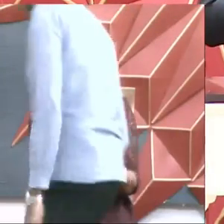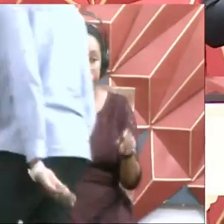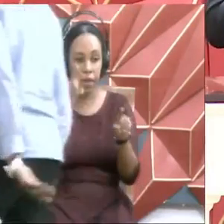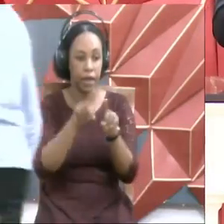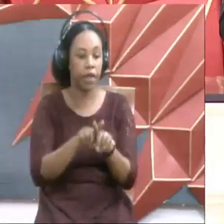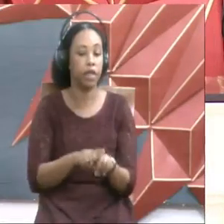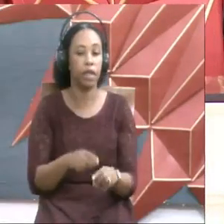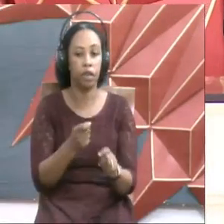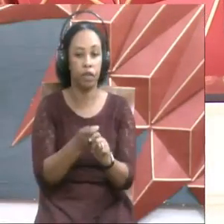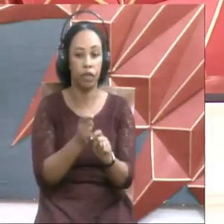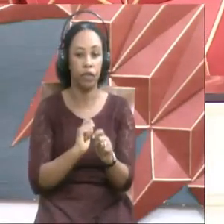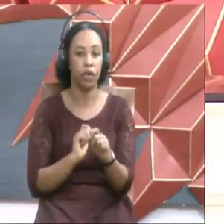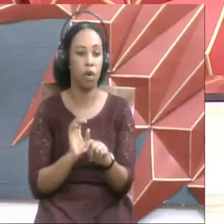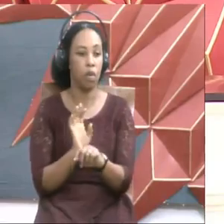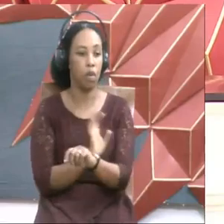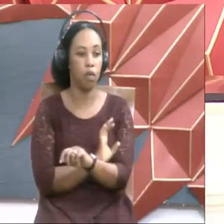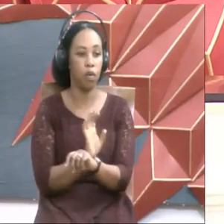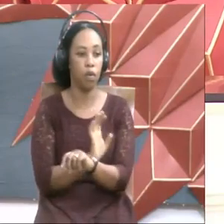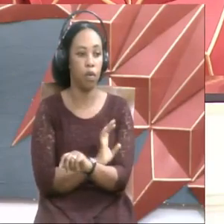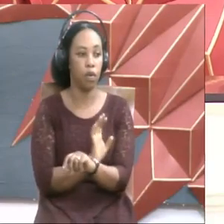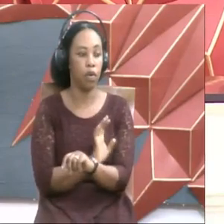Alors, les frères